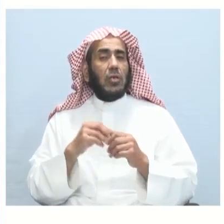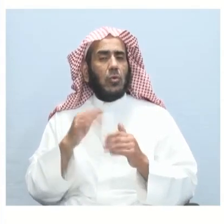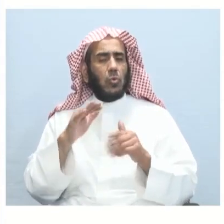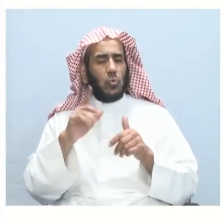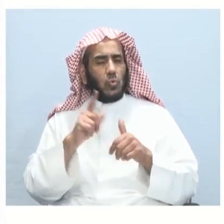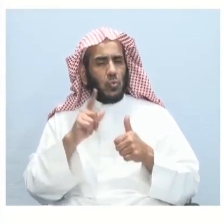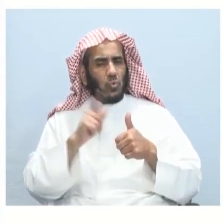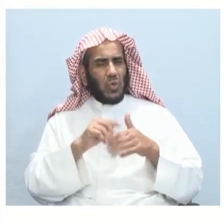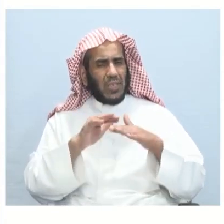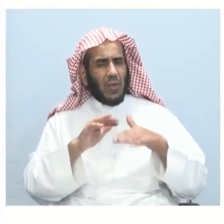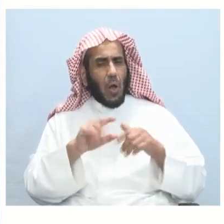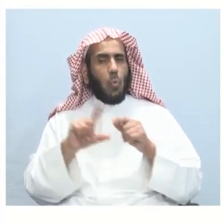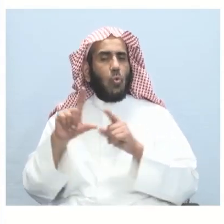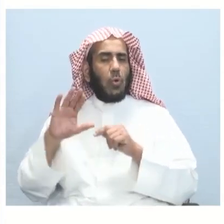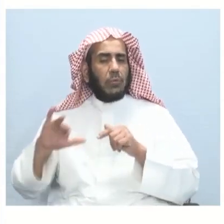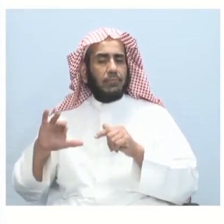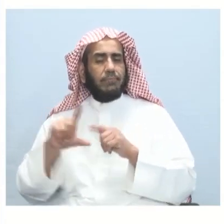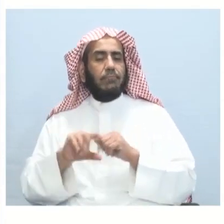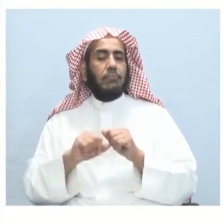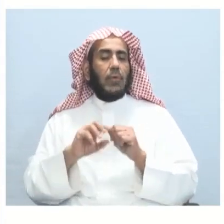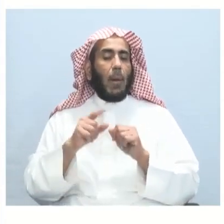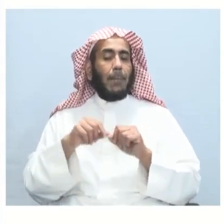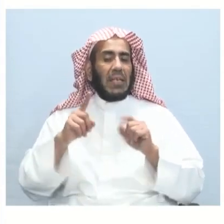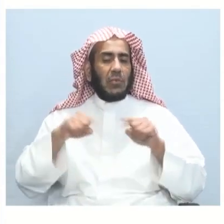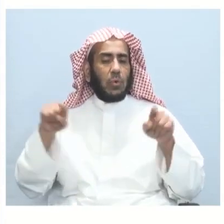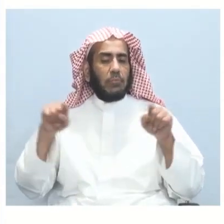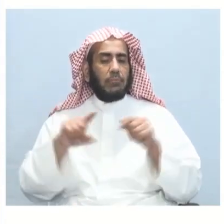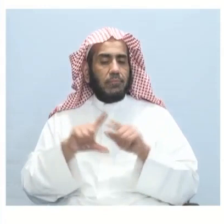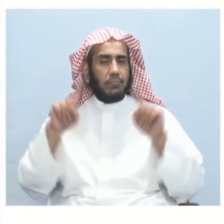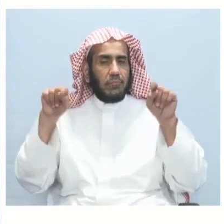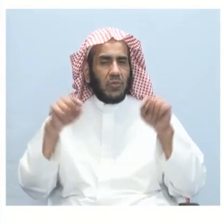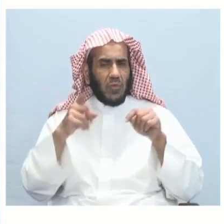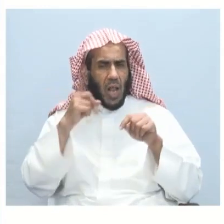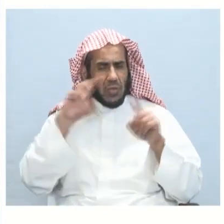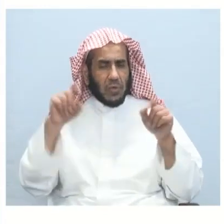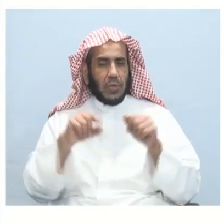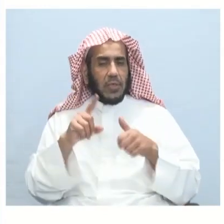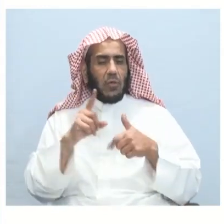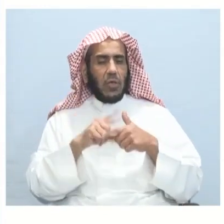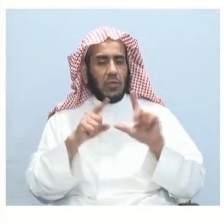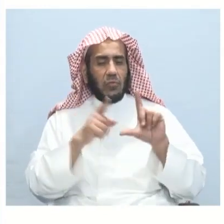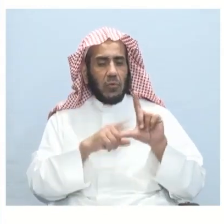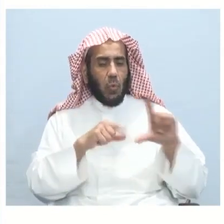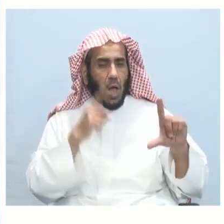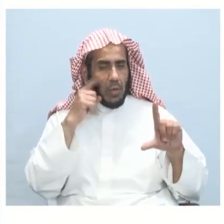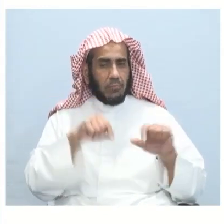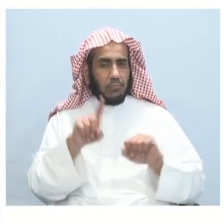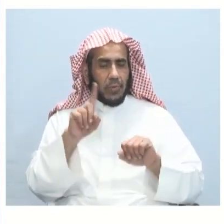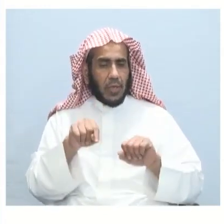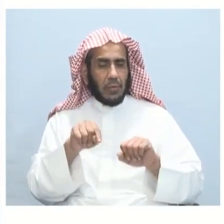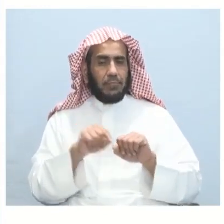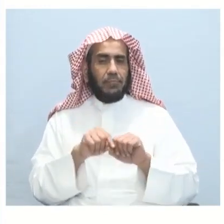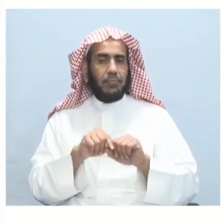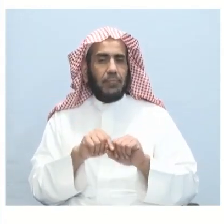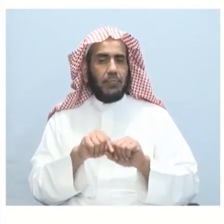او في الزاويه اليمنى السفليه ظهرت لدينا من الجدول ظهرت لدينا هنا في الزاويه اليسرى السفليه نضغط على اداه